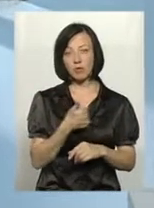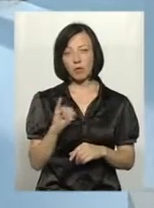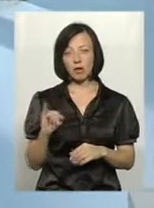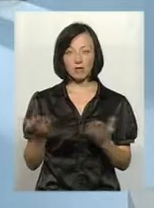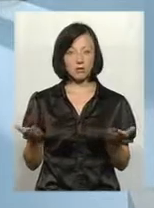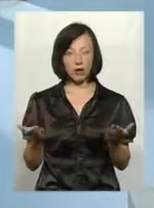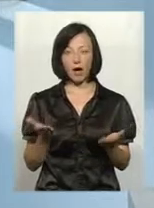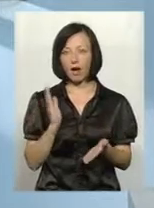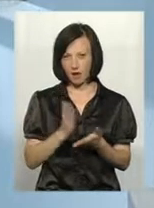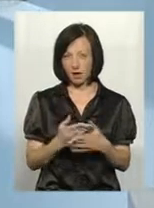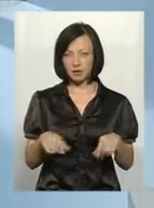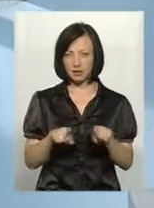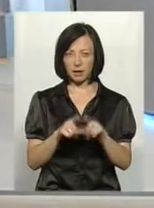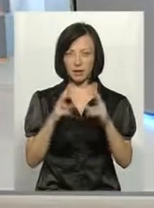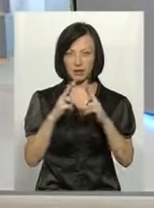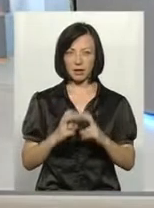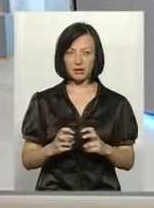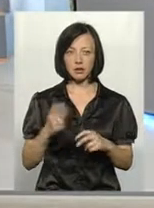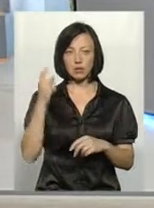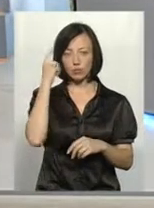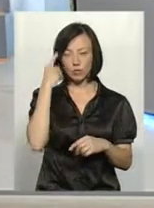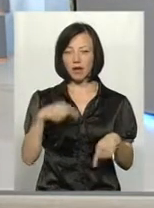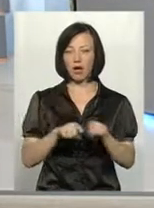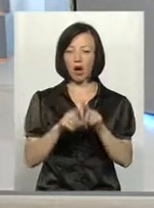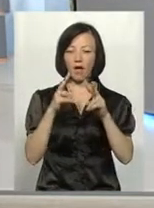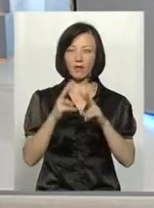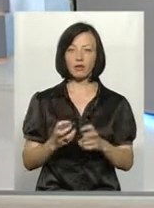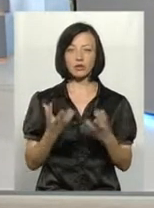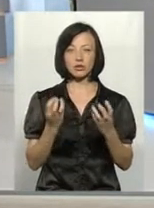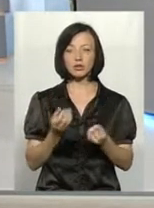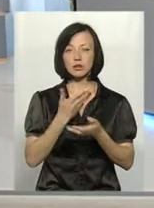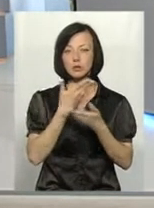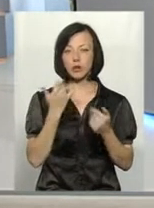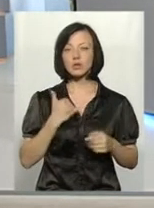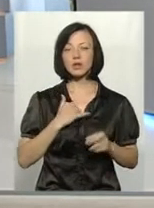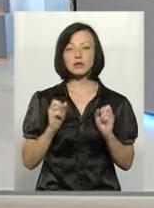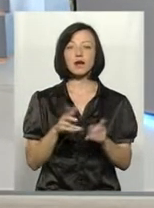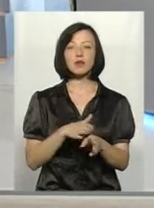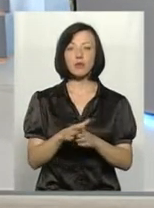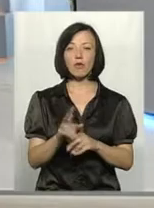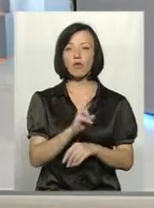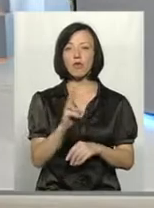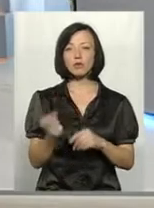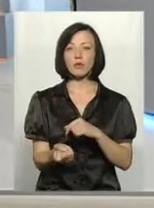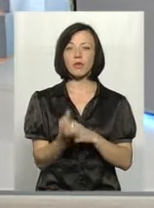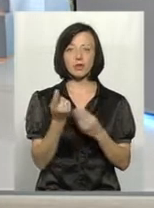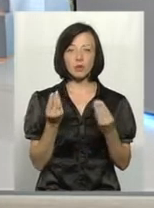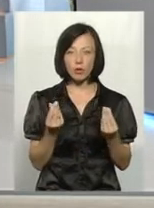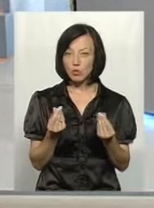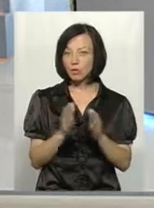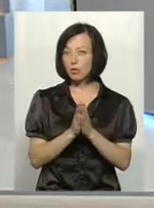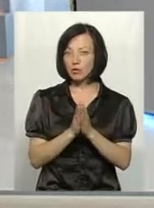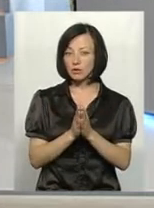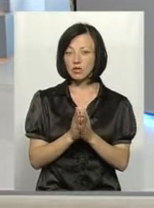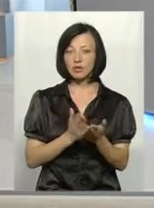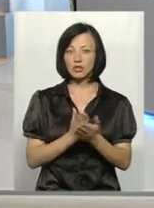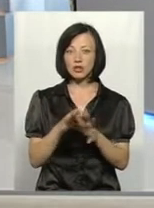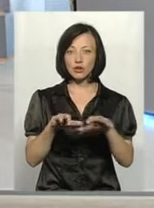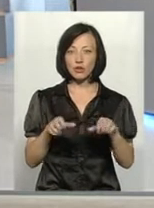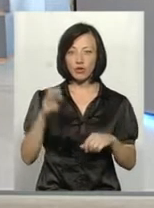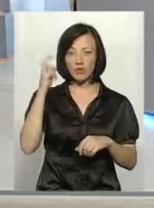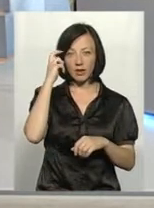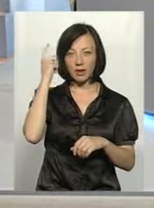погано? Ну, а є вже такий аналіз? Ну, я думаю, що такого аналізу немає, бо ви знаєте в нас, як це відбувається. Коли завелися гроші, він попросив якогось чиновника там в